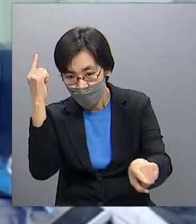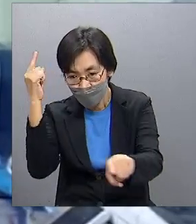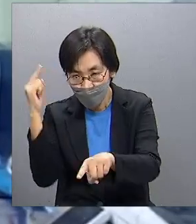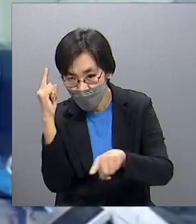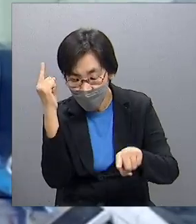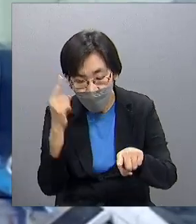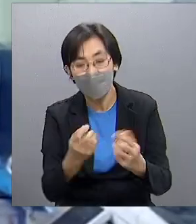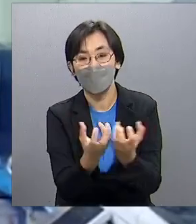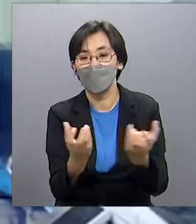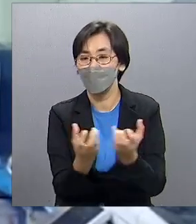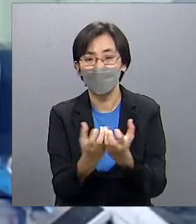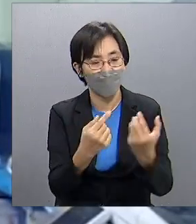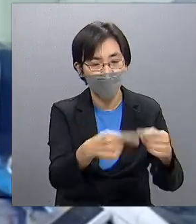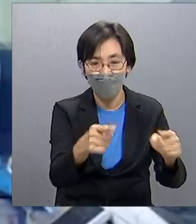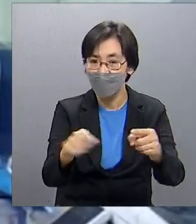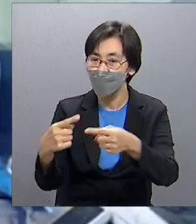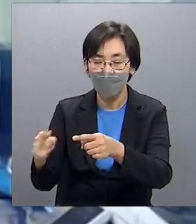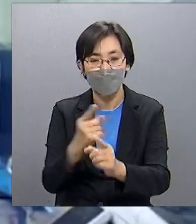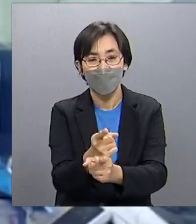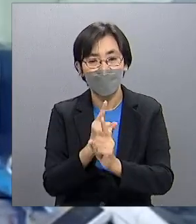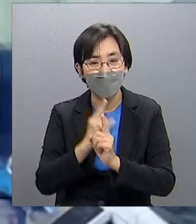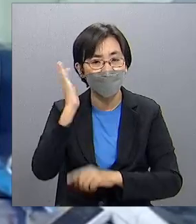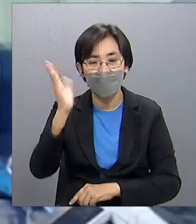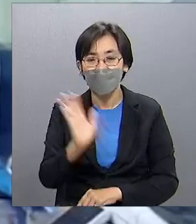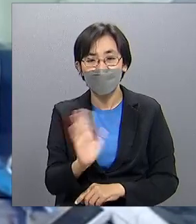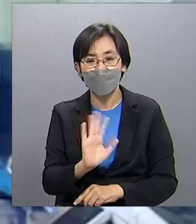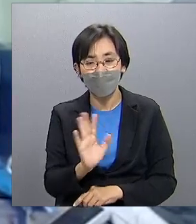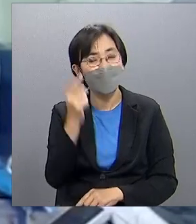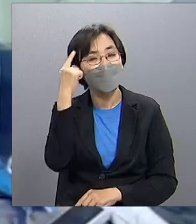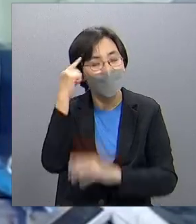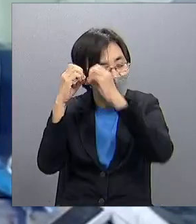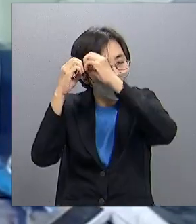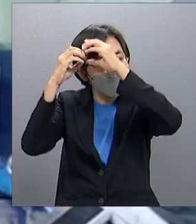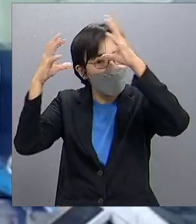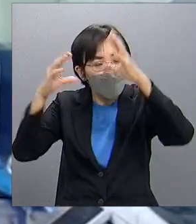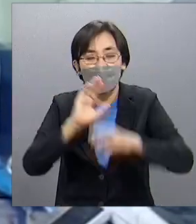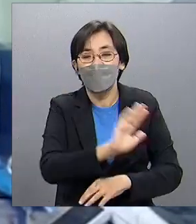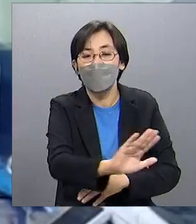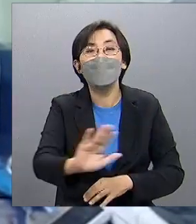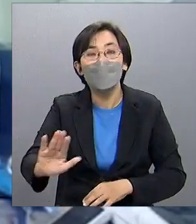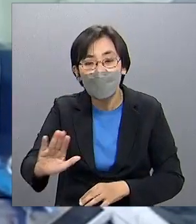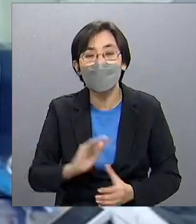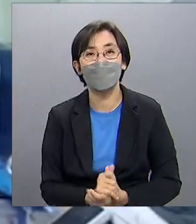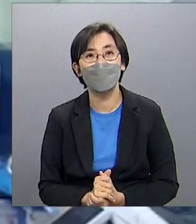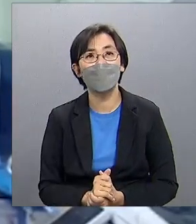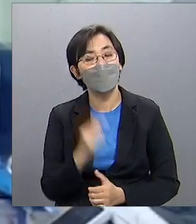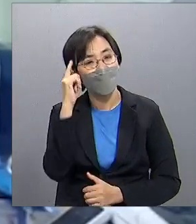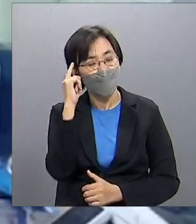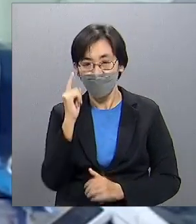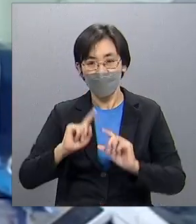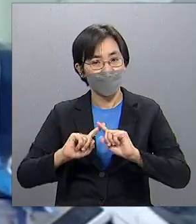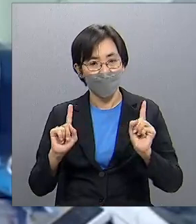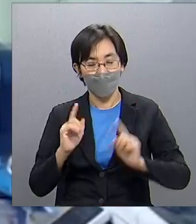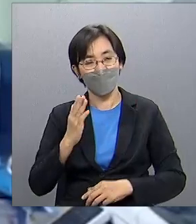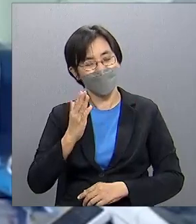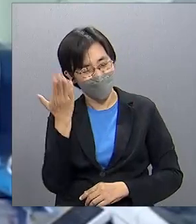มีความหลากหลายมากยิ่งขึ้นมีความใช้จินตนาการสร้างสรรค์ก็คือมีรูปแบบที่แตกต่างจากเดิมแล้วก็เ